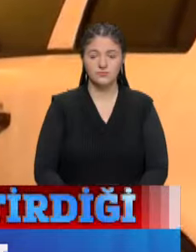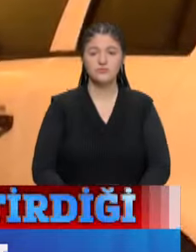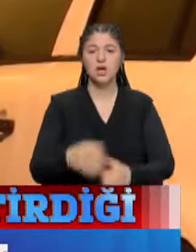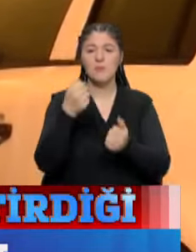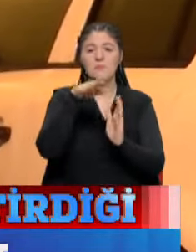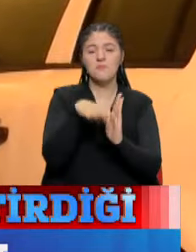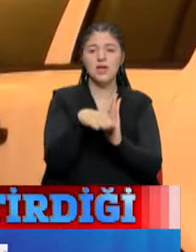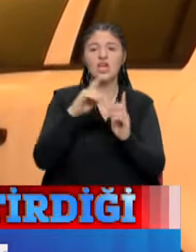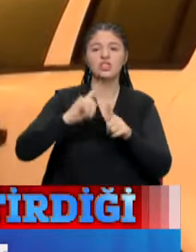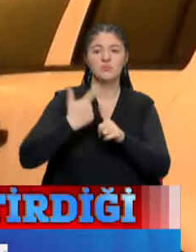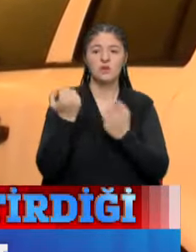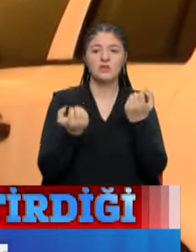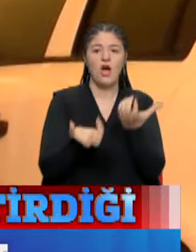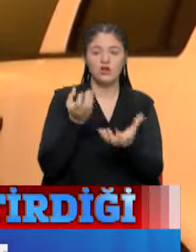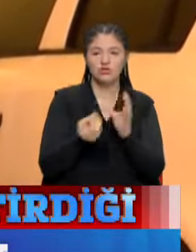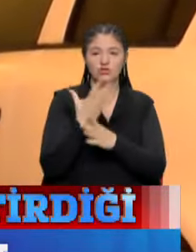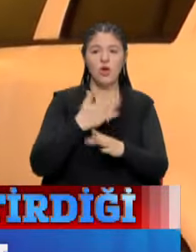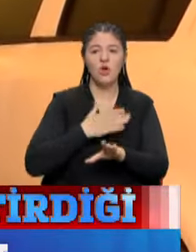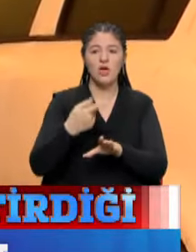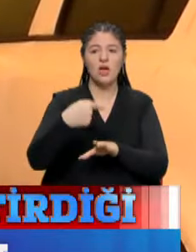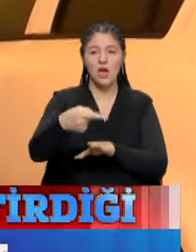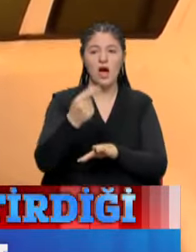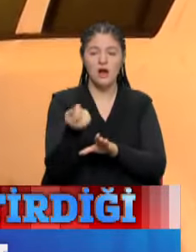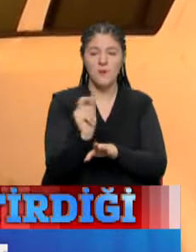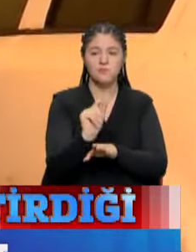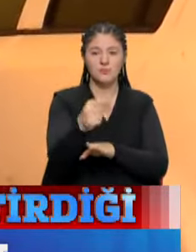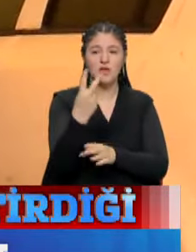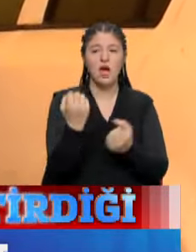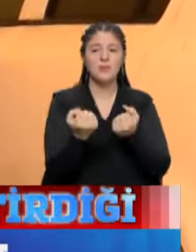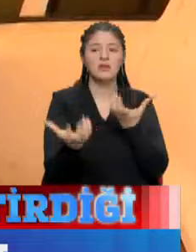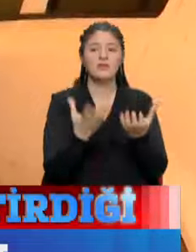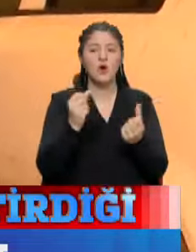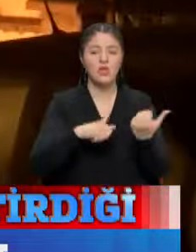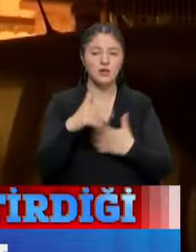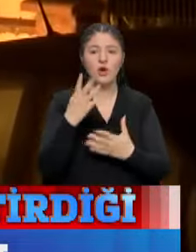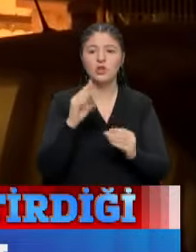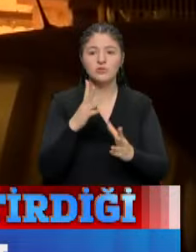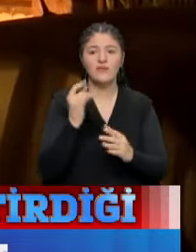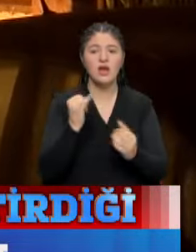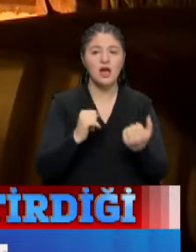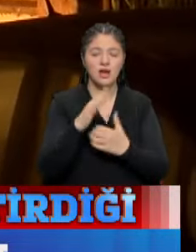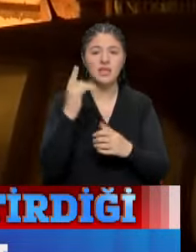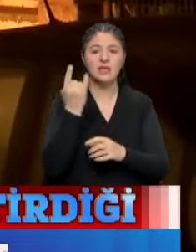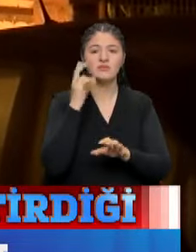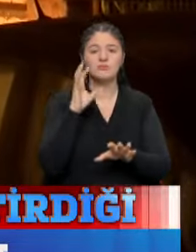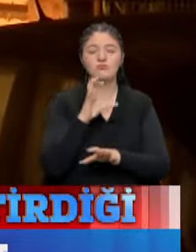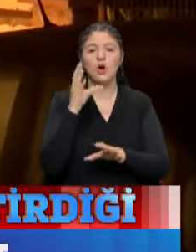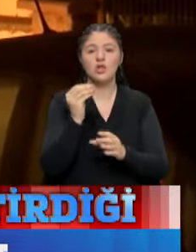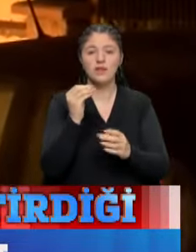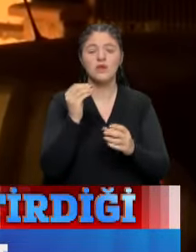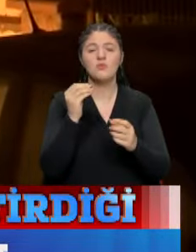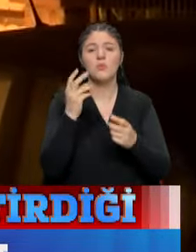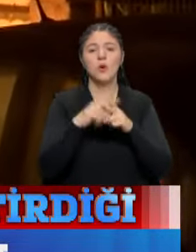Uzaklaştırın. Park halindeki cipte yangın çıktı. Alevler önündeki araca sıçradı. İki aracın yandığı olayda olası felaketi devreye gezen polisler